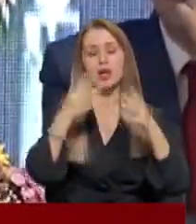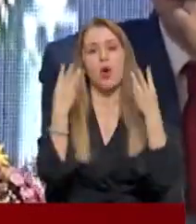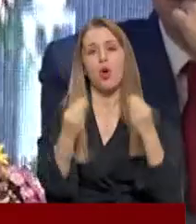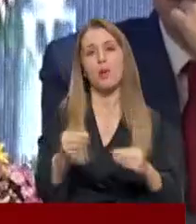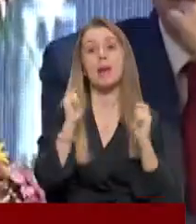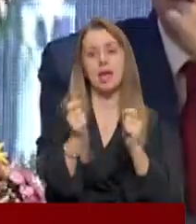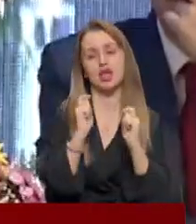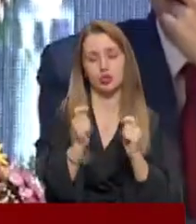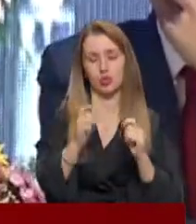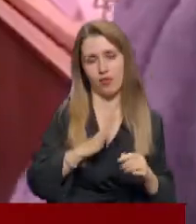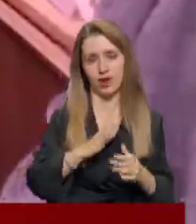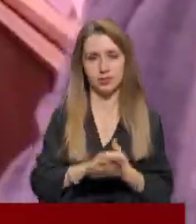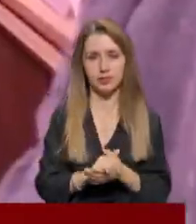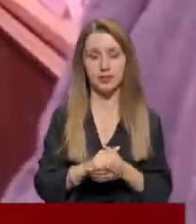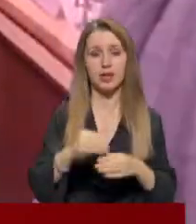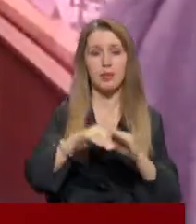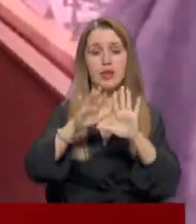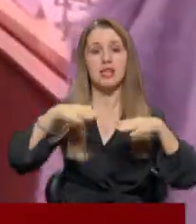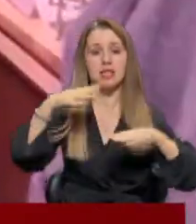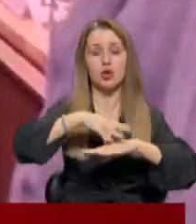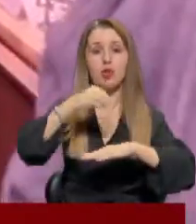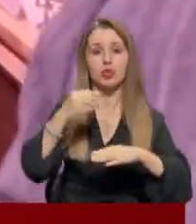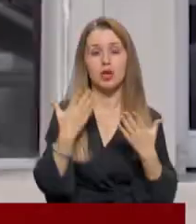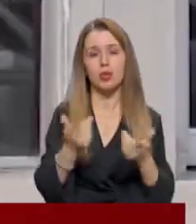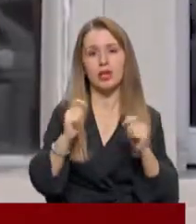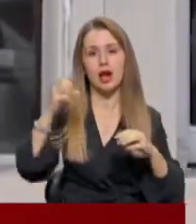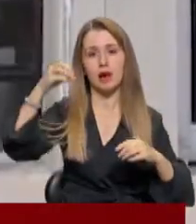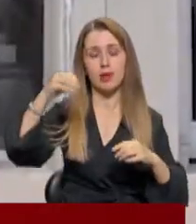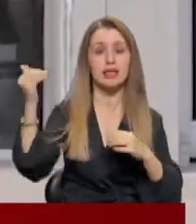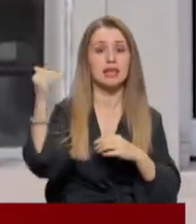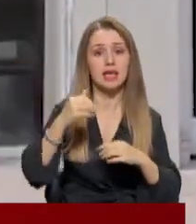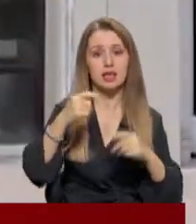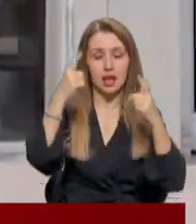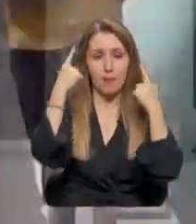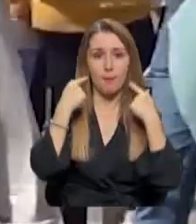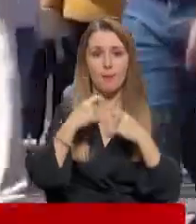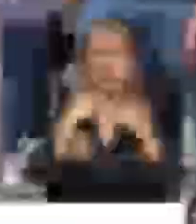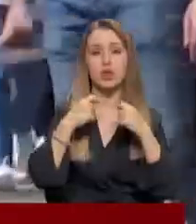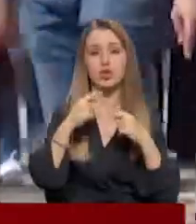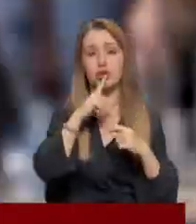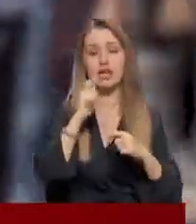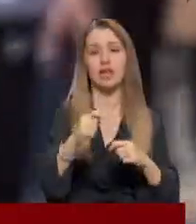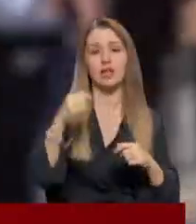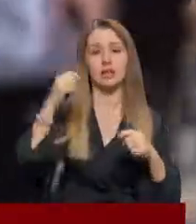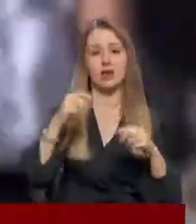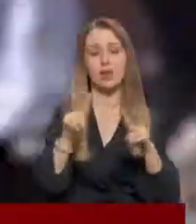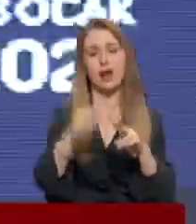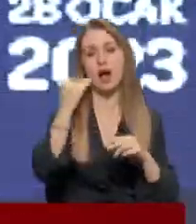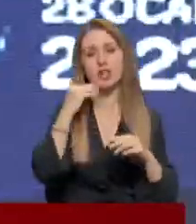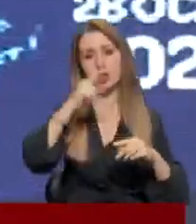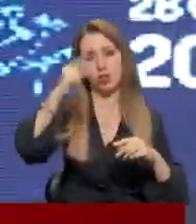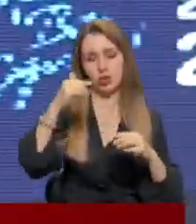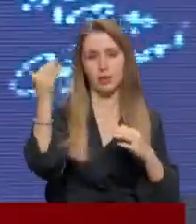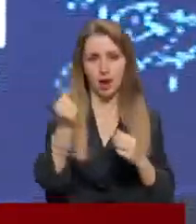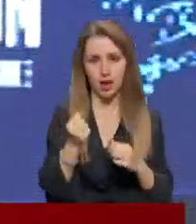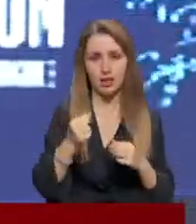olmak mecburiyetimiz var bizim. Meclis komisyonunda kabul edilen AK Parti'nin getirdiği başörtüsü anayasa teklifi de Akşener'in gündemindeydi. Dedi